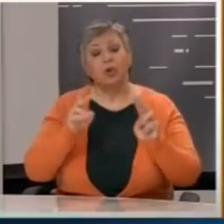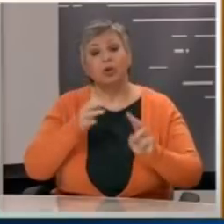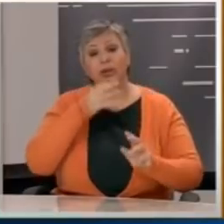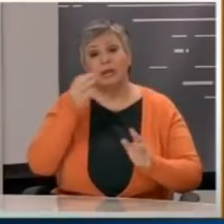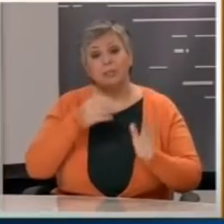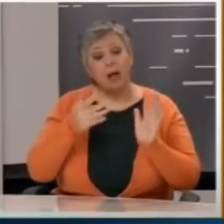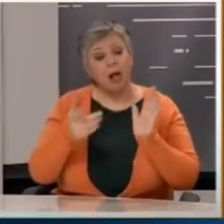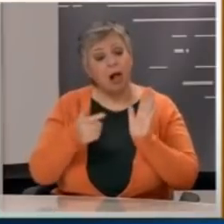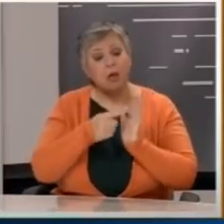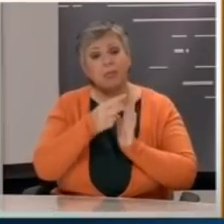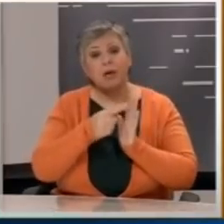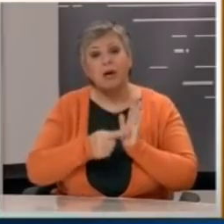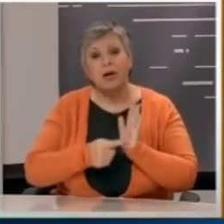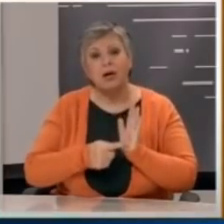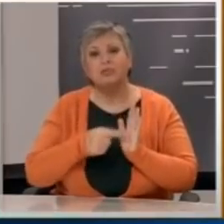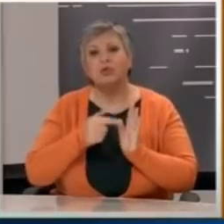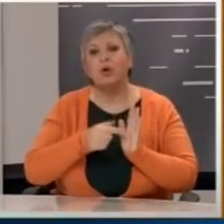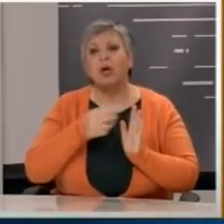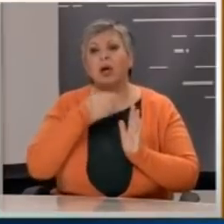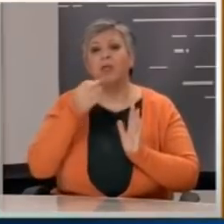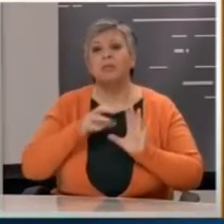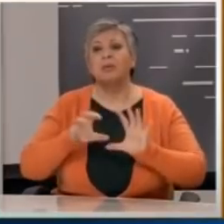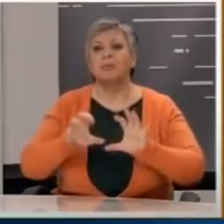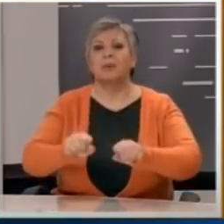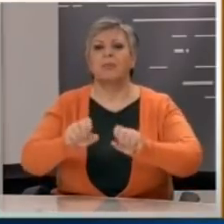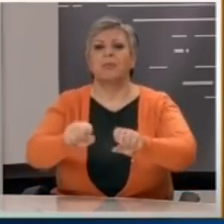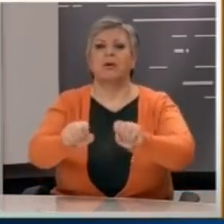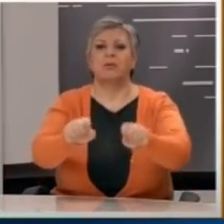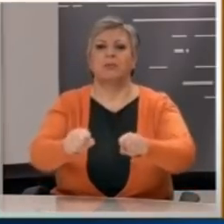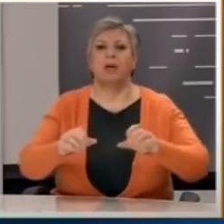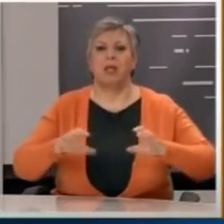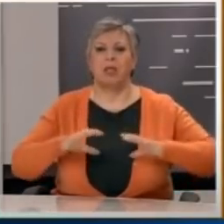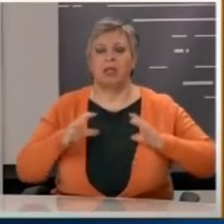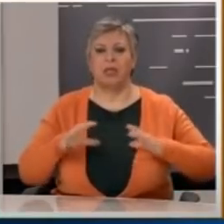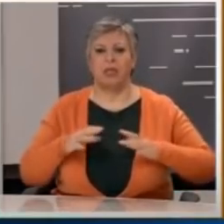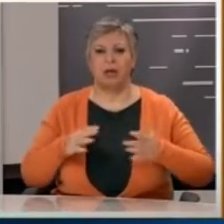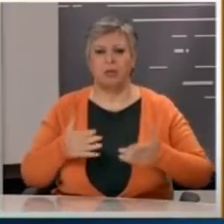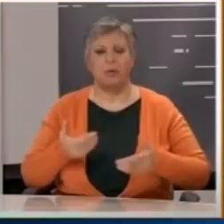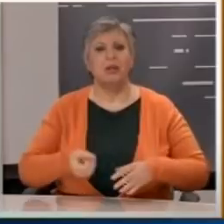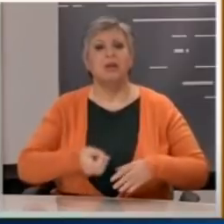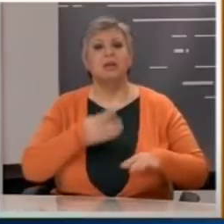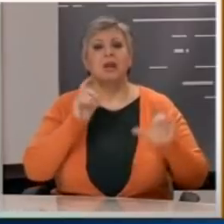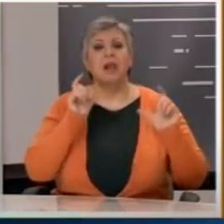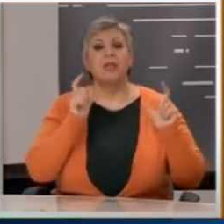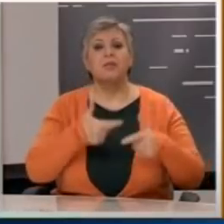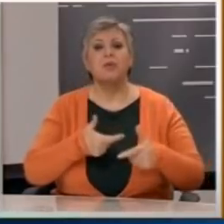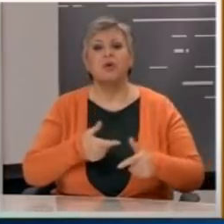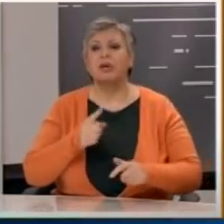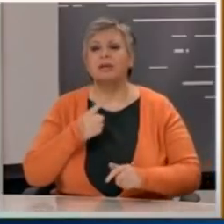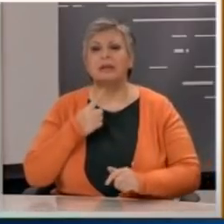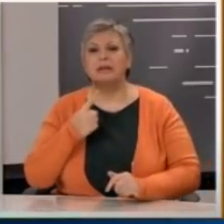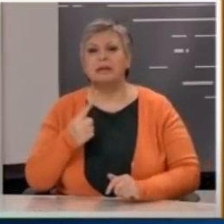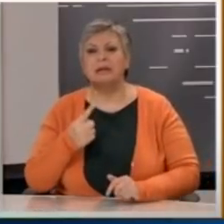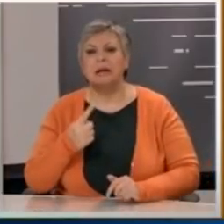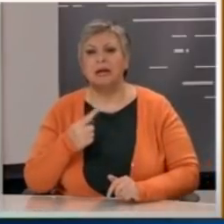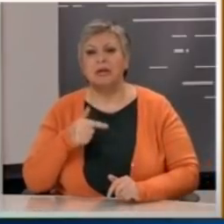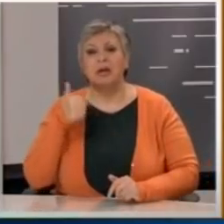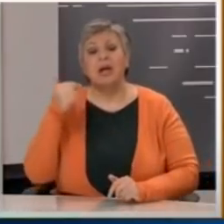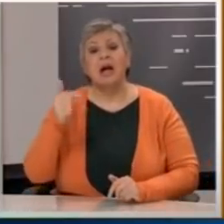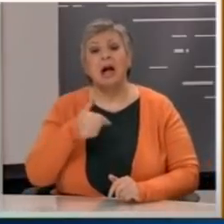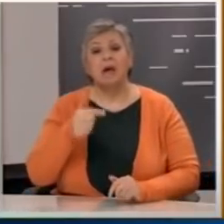δίνει και το Πασόκ. Η Νέα Δημοκρατία έλεγε εθνική γραμμή, τη γραμμή Βουκουρεστίου. Η γραμμή Βουκουρεστίου είναι Μακεδονία, Παύλα,